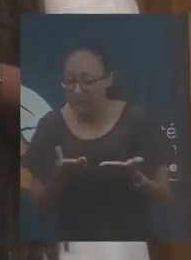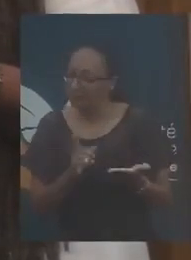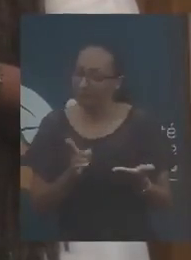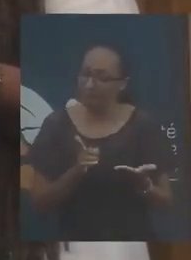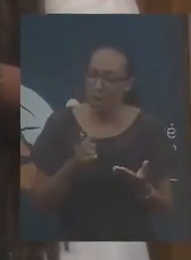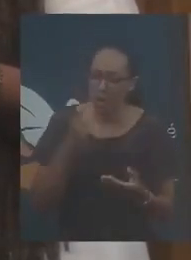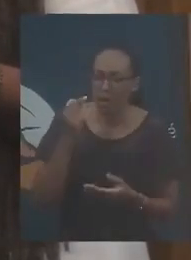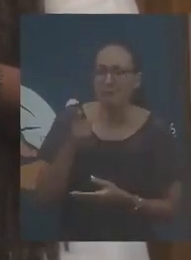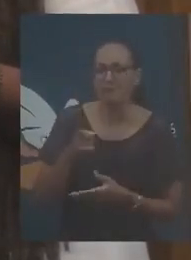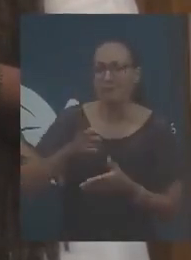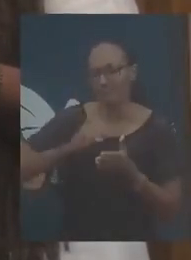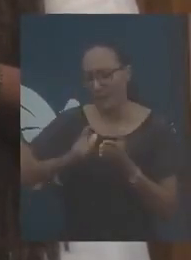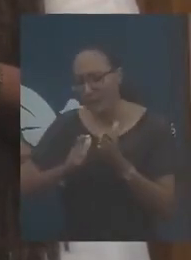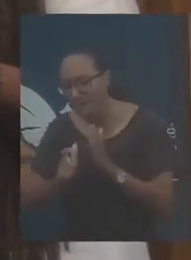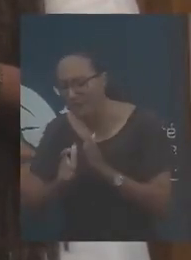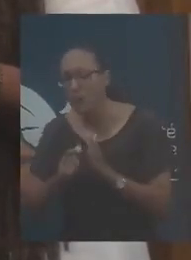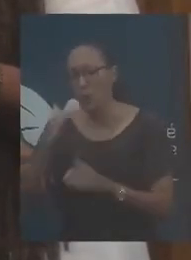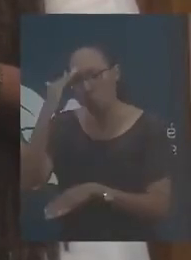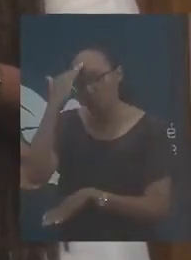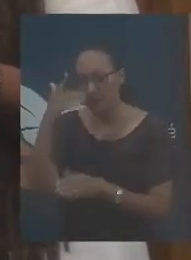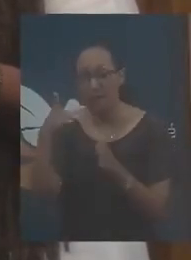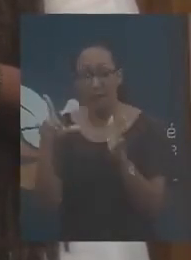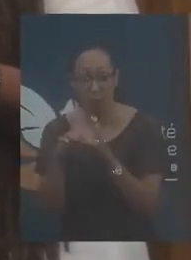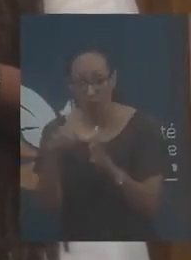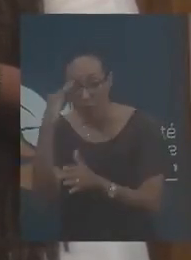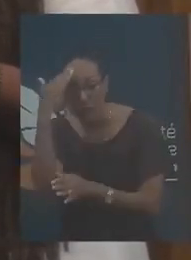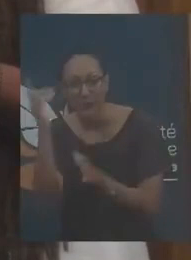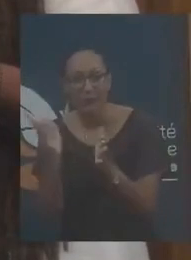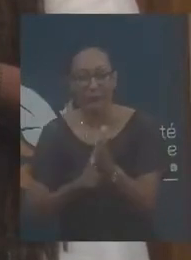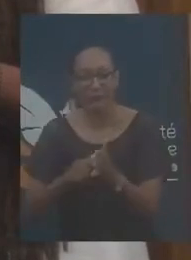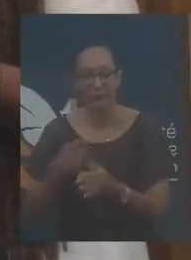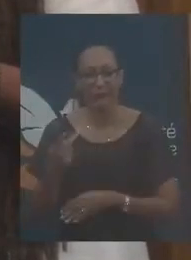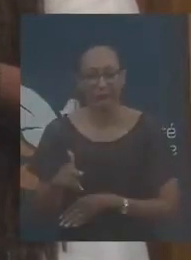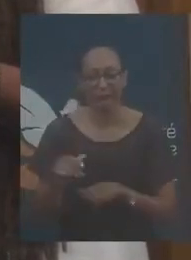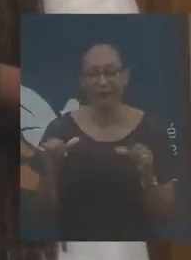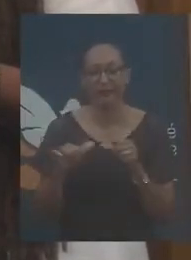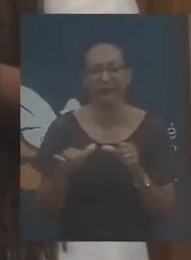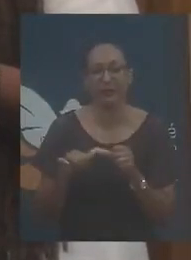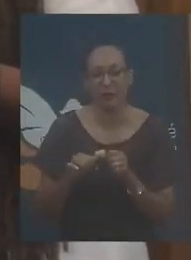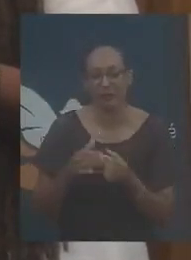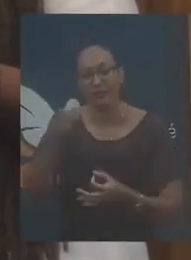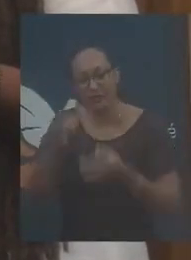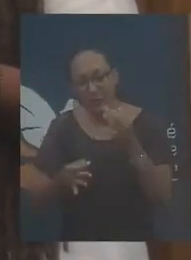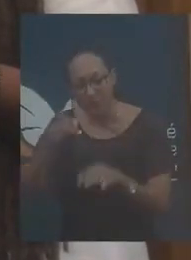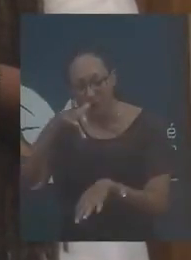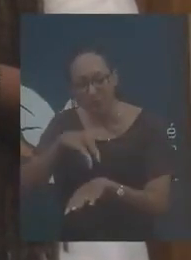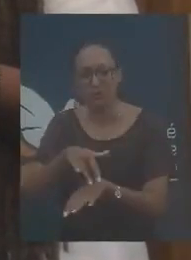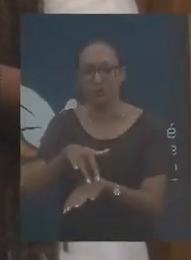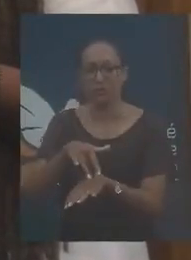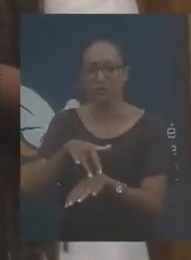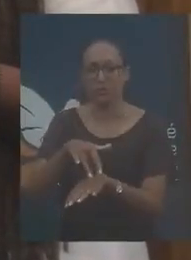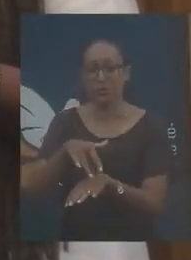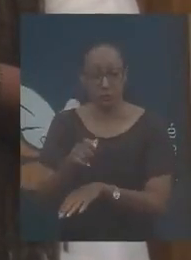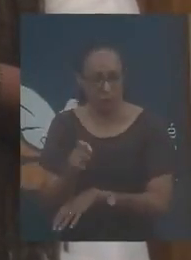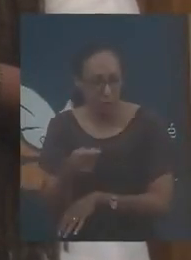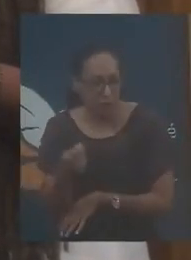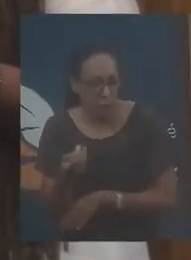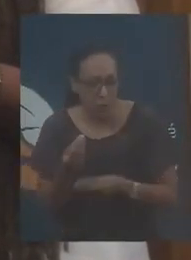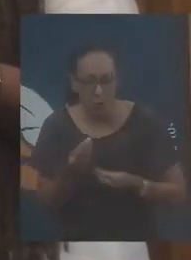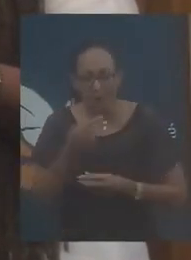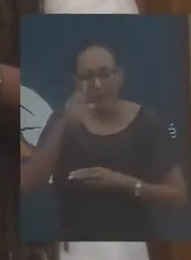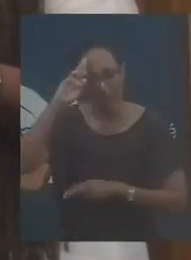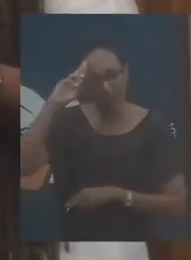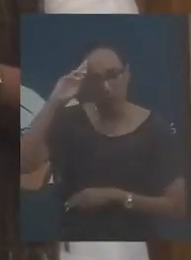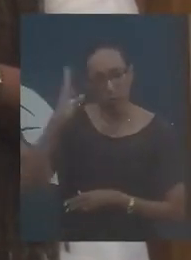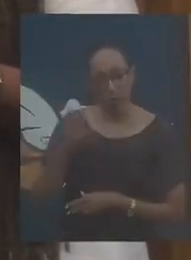homme. Et il connaît son droit, il connaît la loi. Ce qu'il a fait, il est parti dans les tribunaux, qui lui ont donné bien sûr raison. Donc